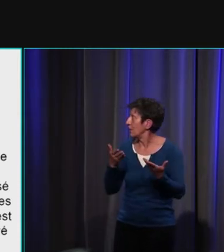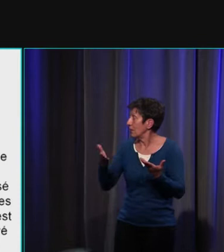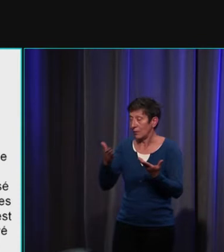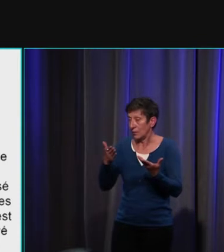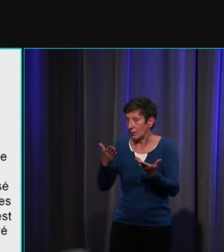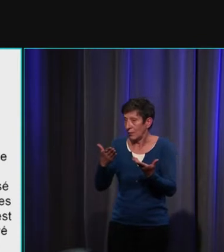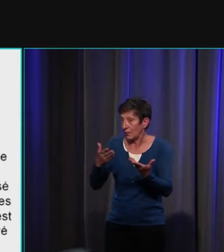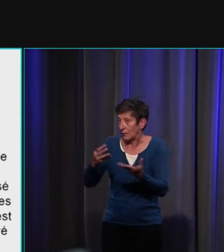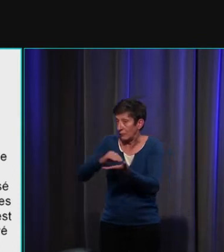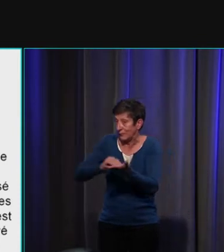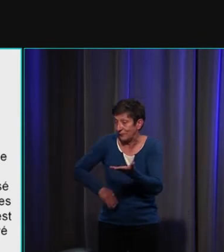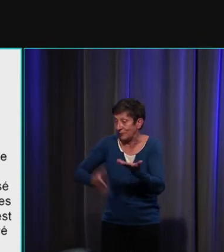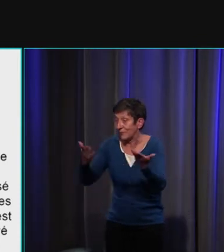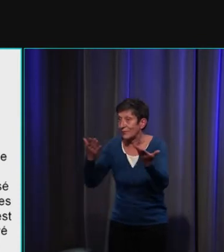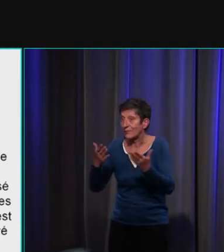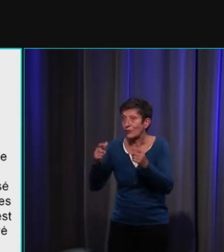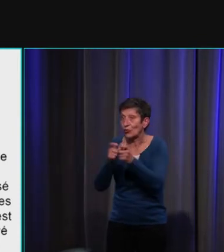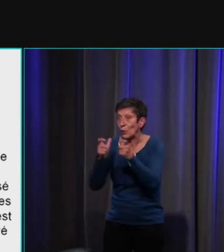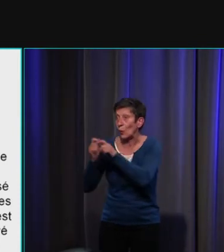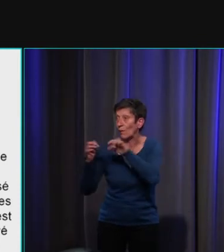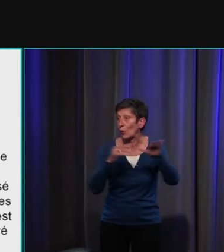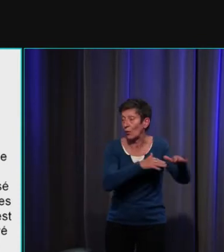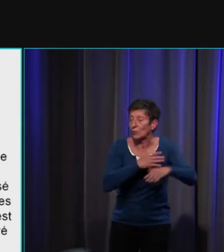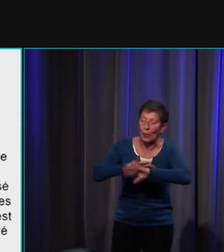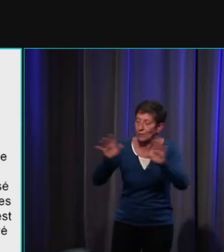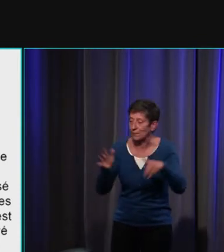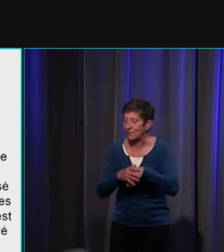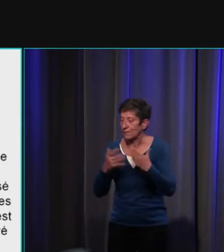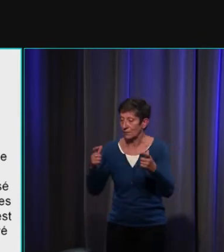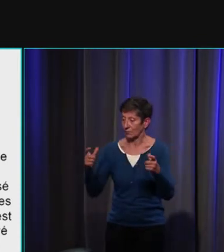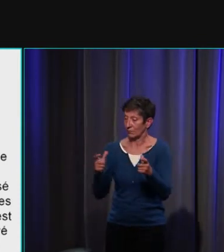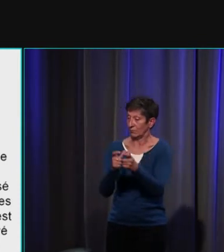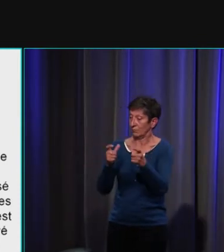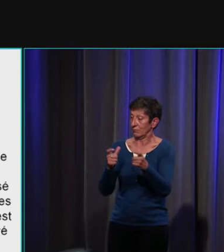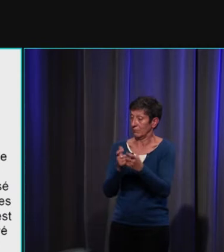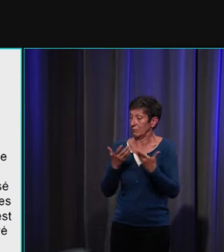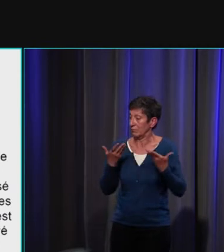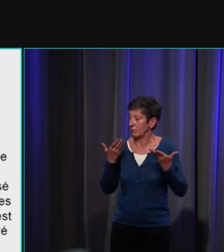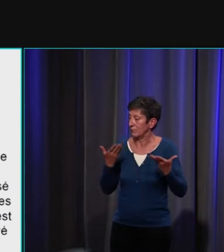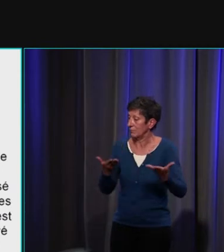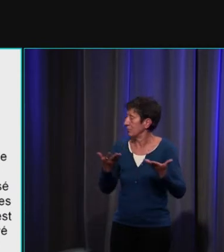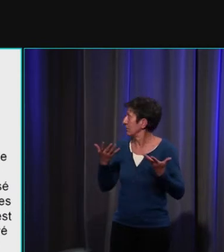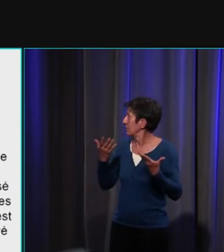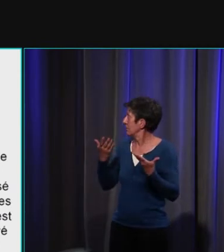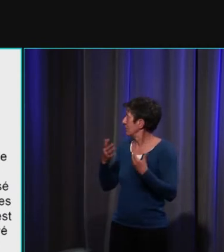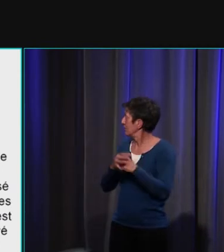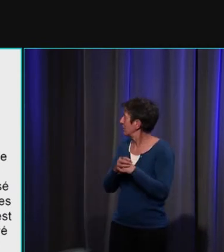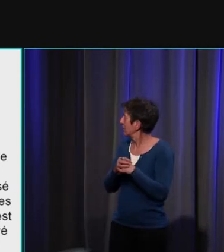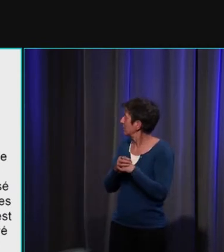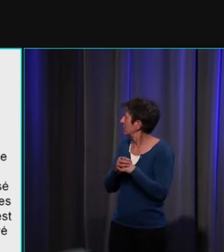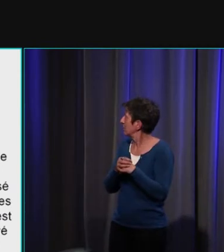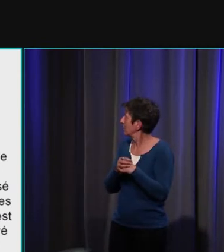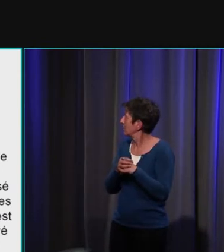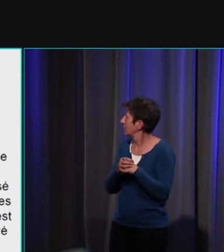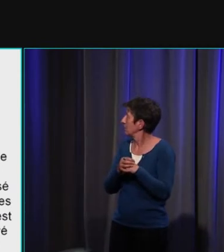d'orience sur ceux d'occident donc la forteresse de j'haïs ça isaf de oussama ben il combine donc